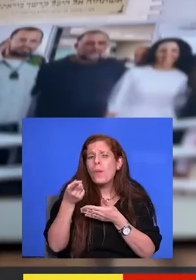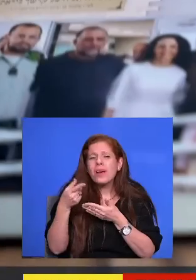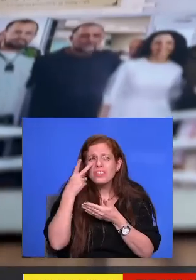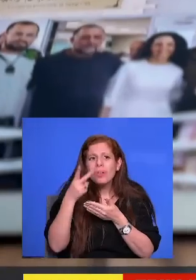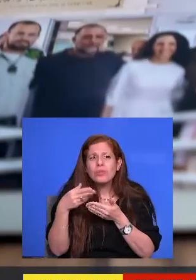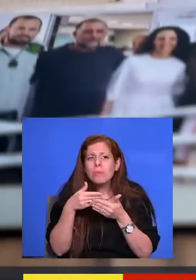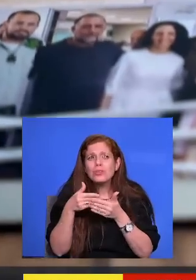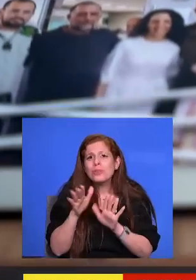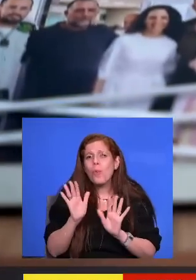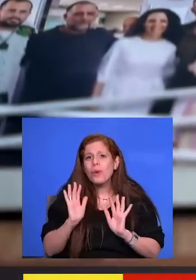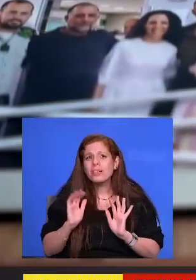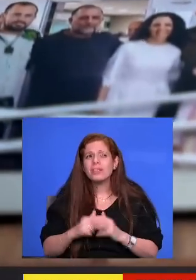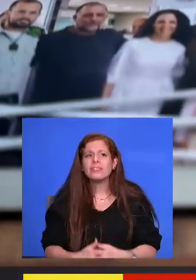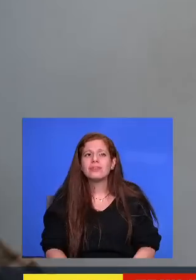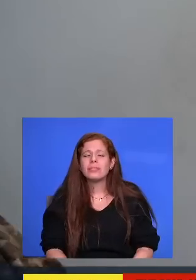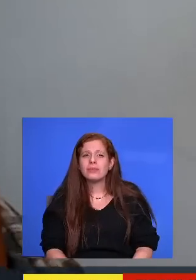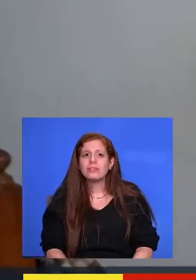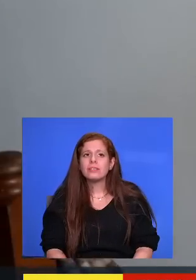שלי.